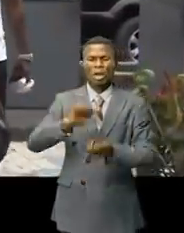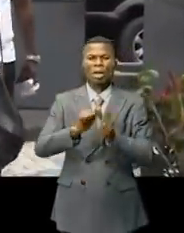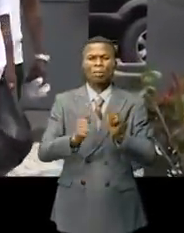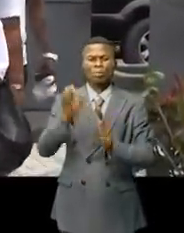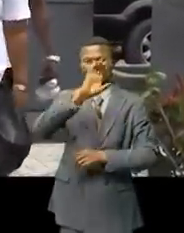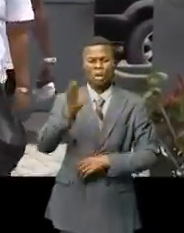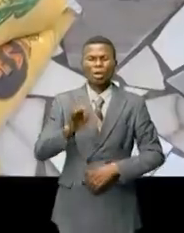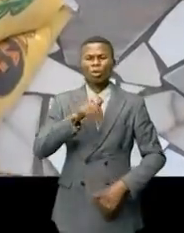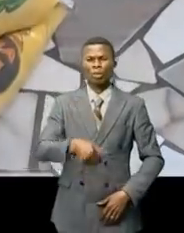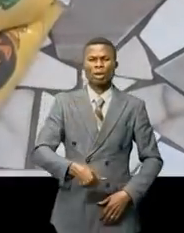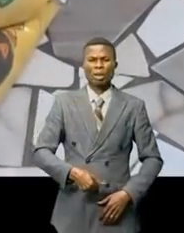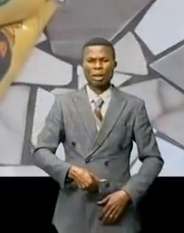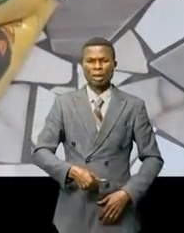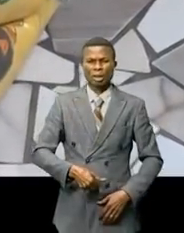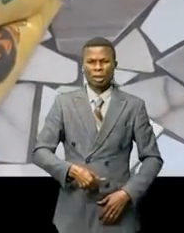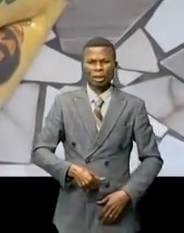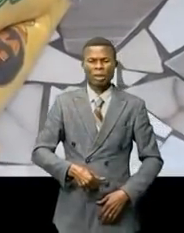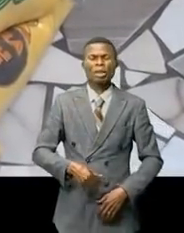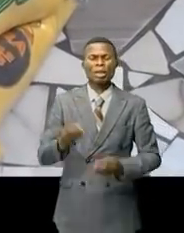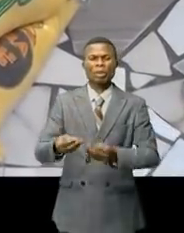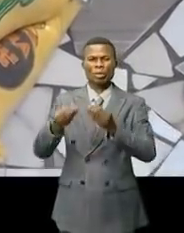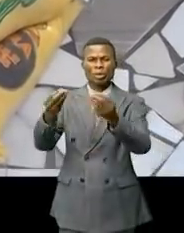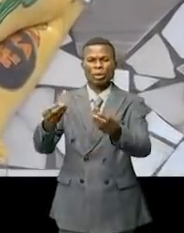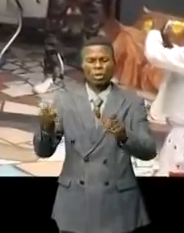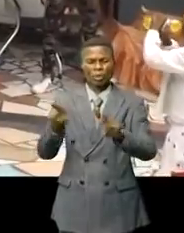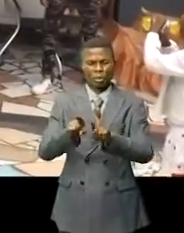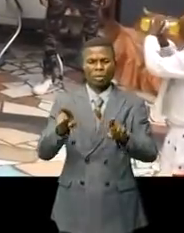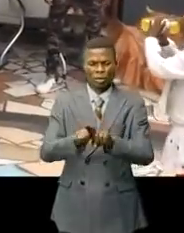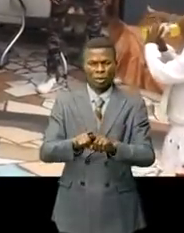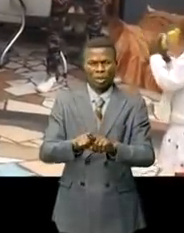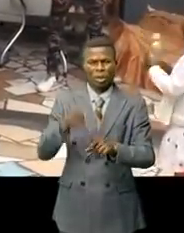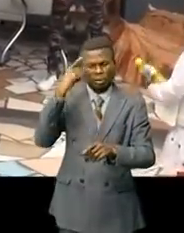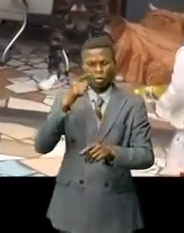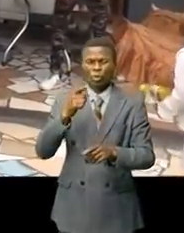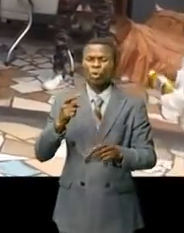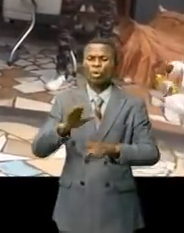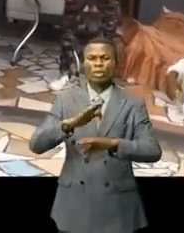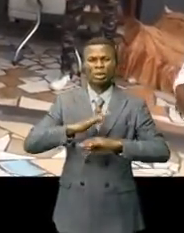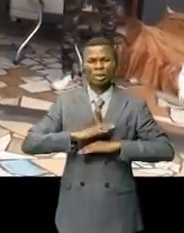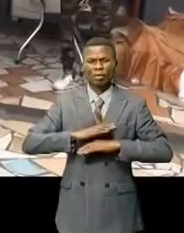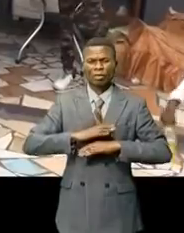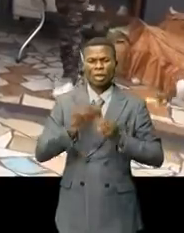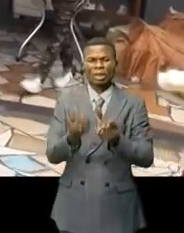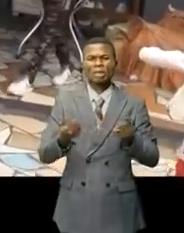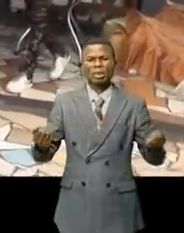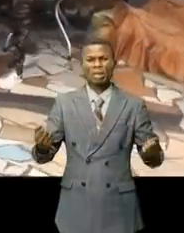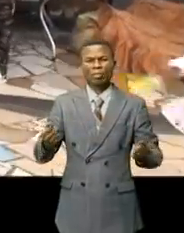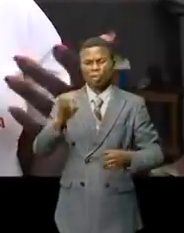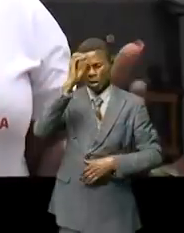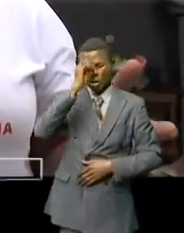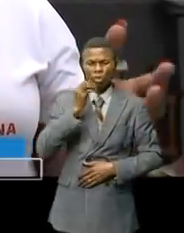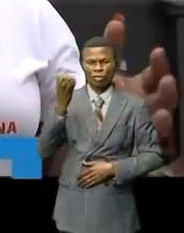dans la commune de kasavubu elle s'est livré au même exercice pour soulager les pensionnaires de cet orphelinat